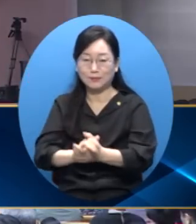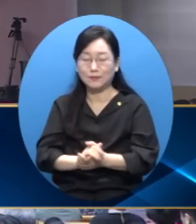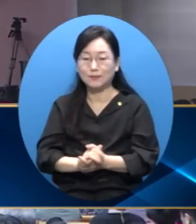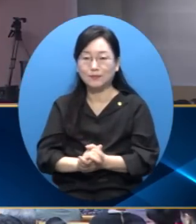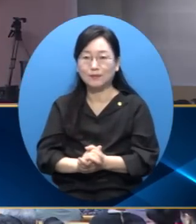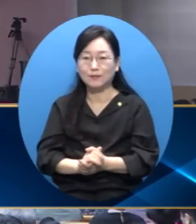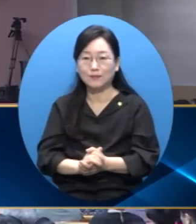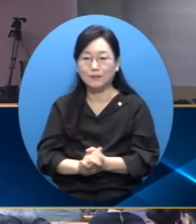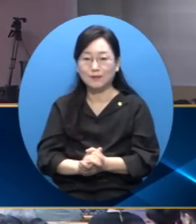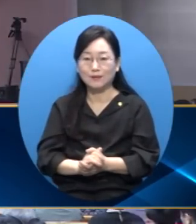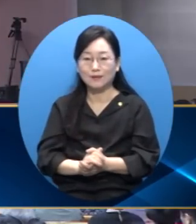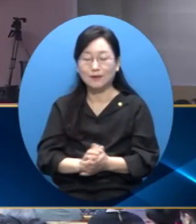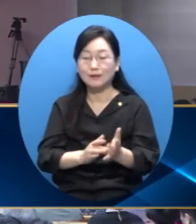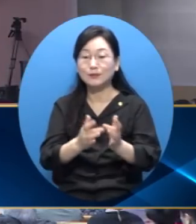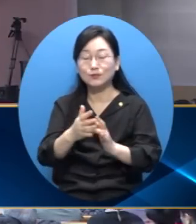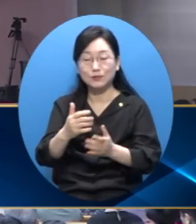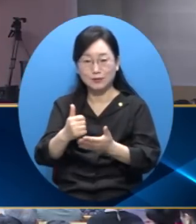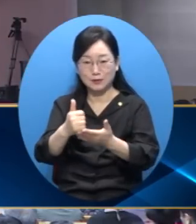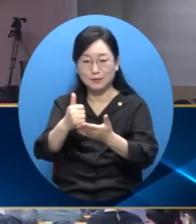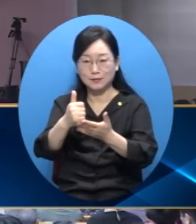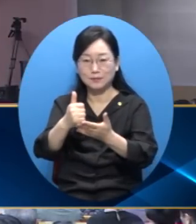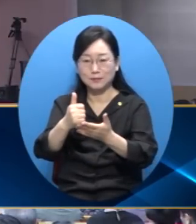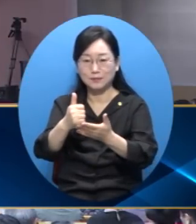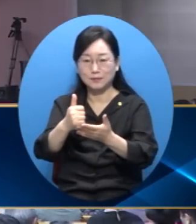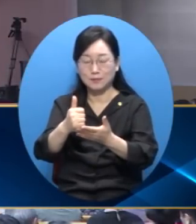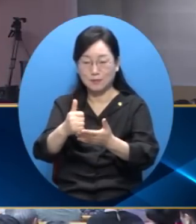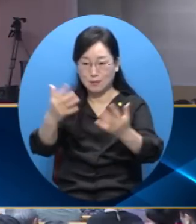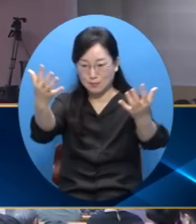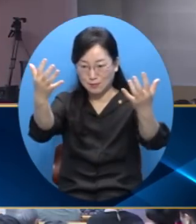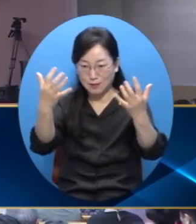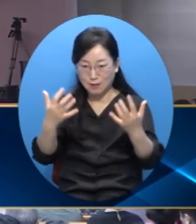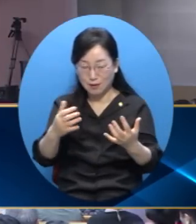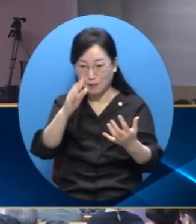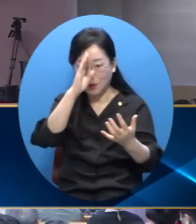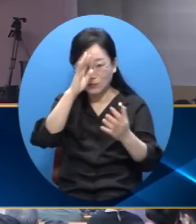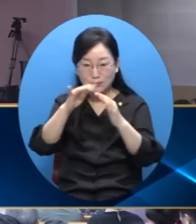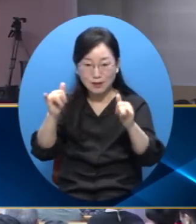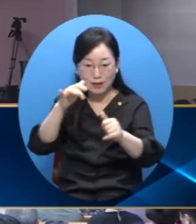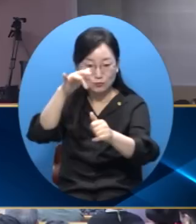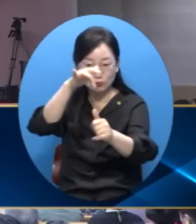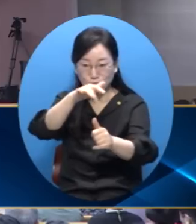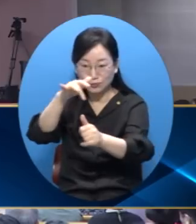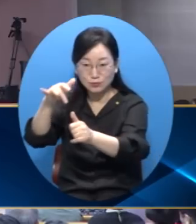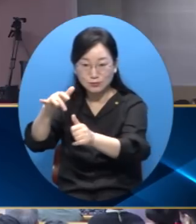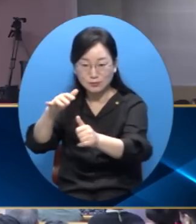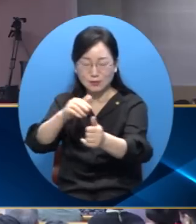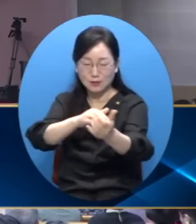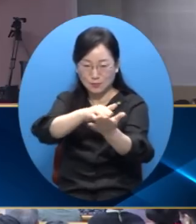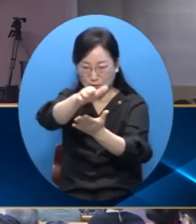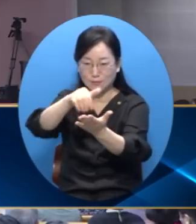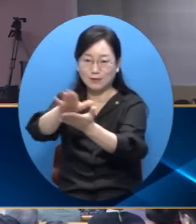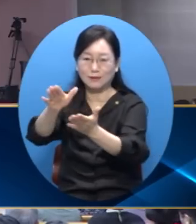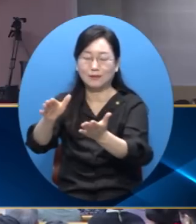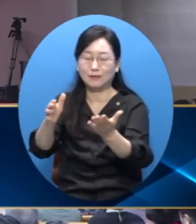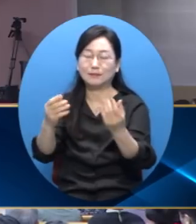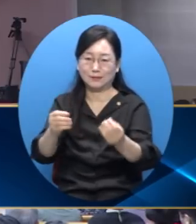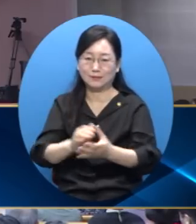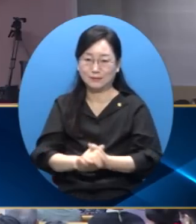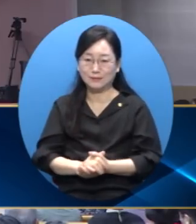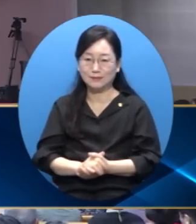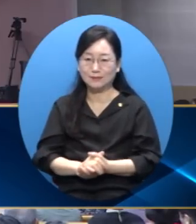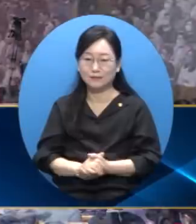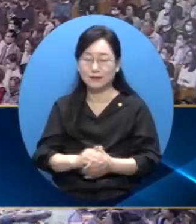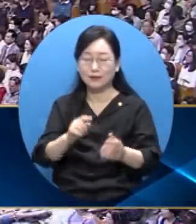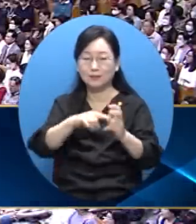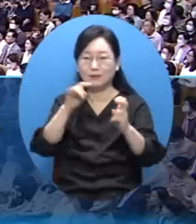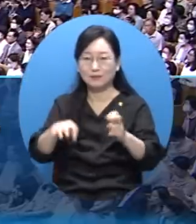주님께서 예수님께 나오는 모든 병자와 귀신자를 귀신을 쫓아내 주셨습니다.